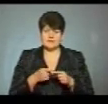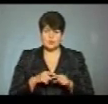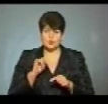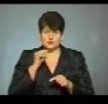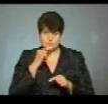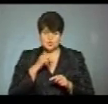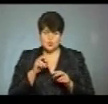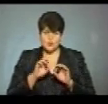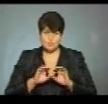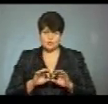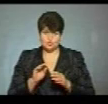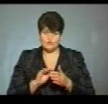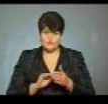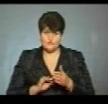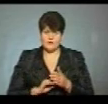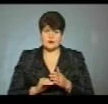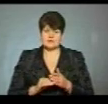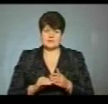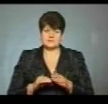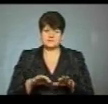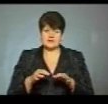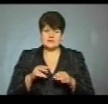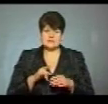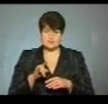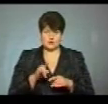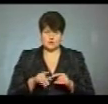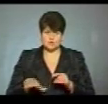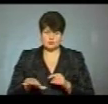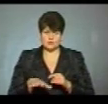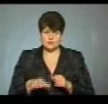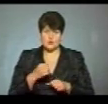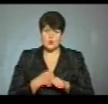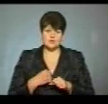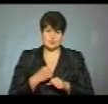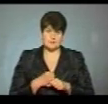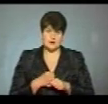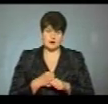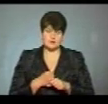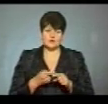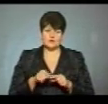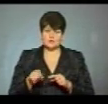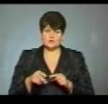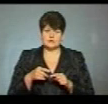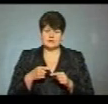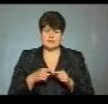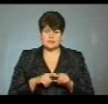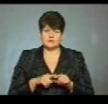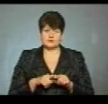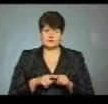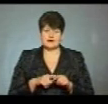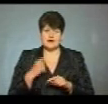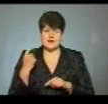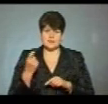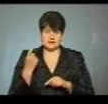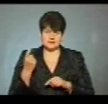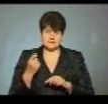техніко-економічного обґрунтування, добудови злітно-посадкової смуги. Розробляє цю техніко-економічне обґрунтування